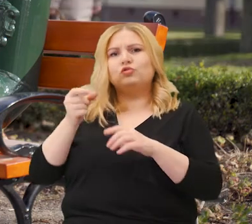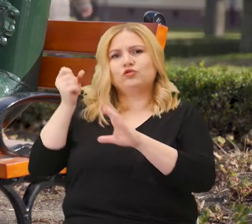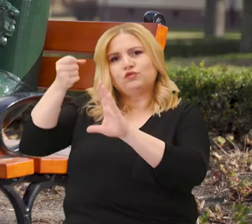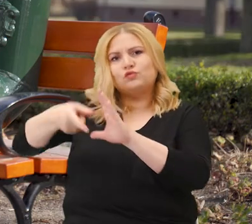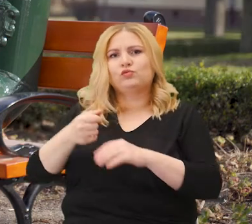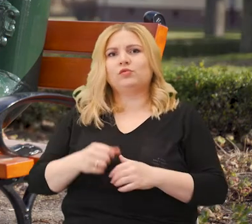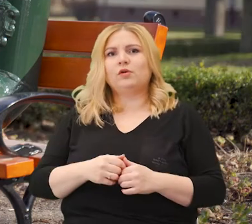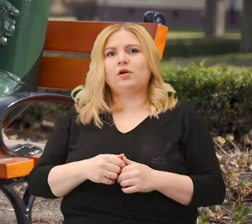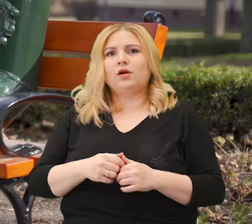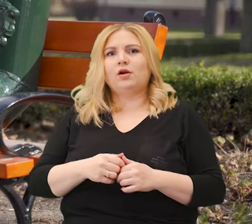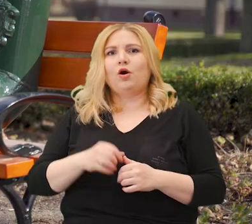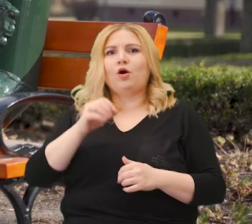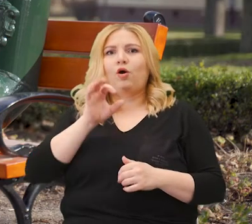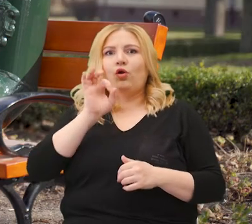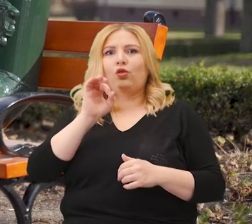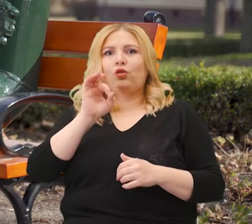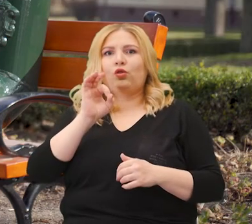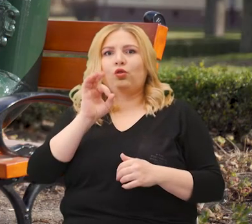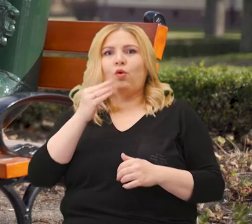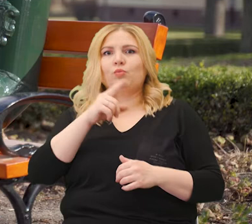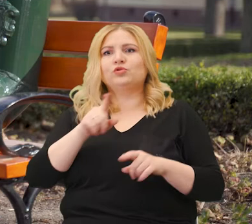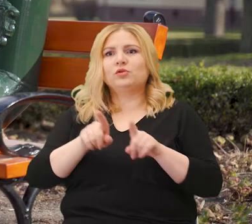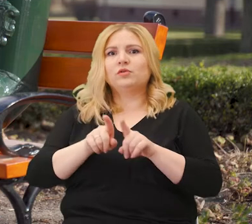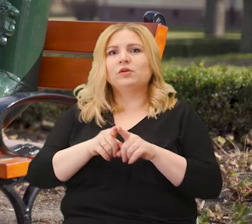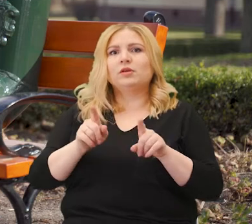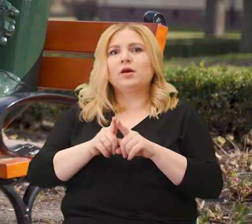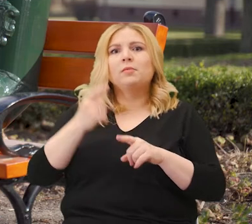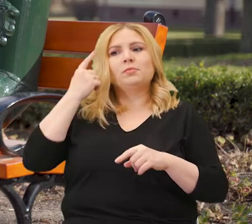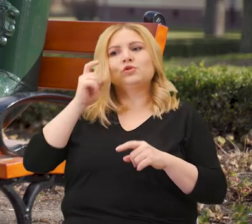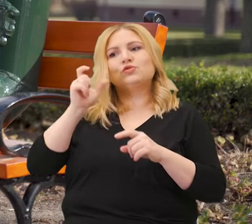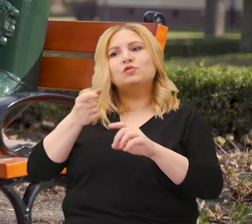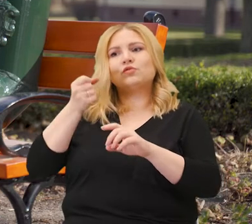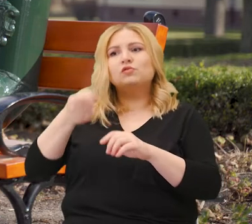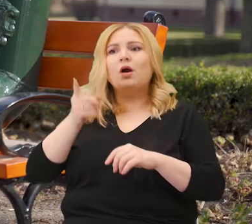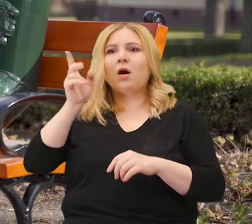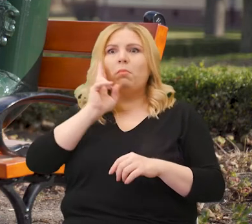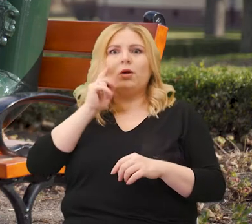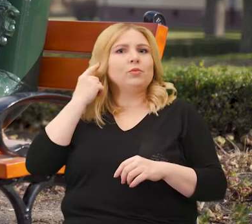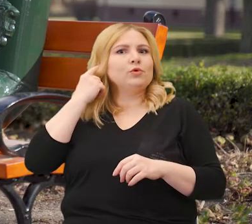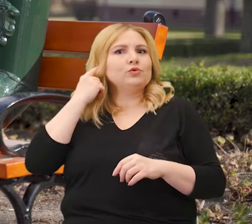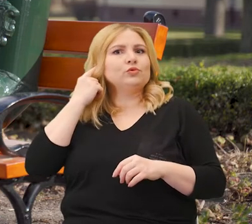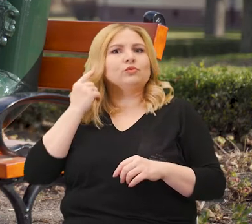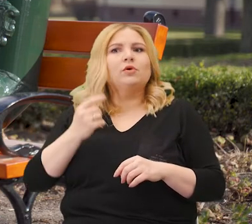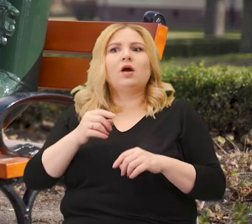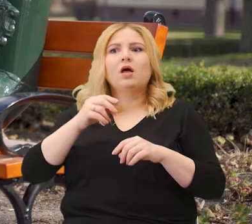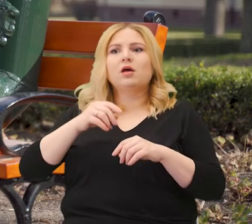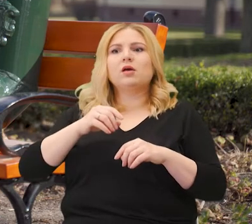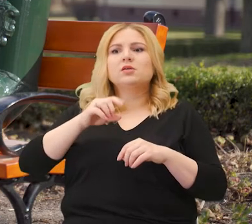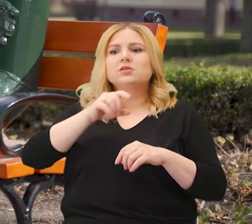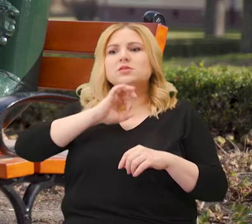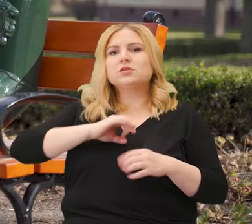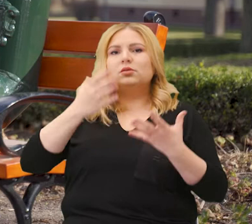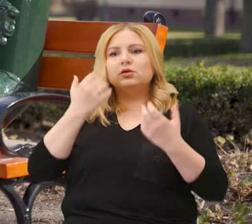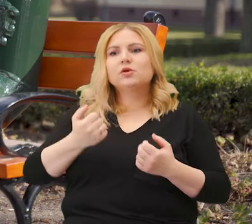długopis, rzekł Tomcio z poświęceniem, które doprowadziło ofiarodawczynię długopisu do łez wzruszenia. Tosia bowiem dobrze wiedziała, jak bardzo jej syn marzył